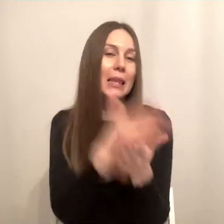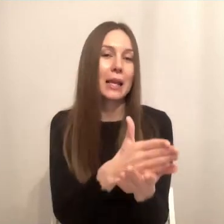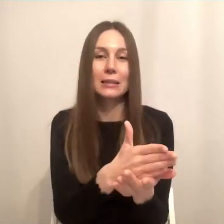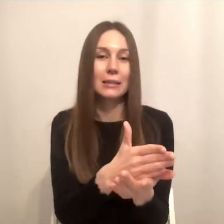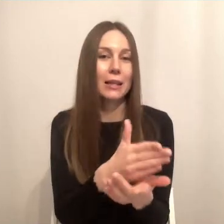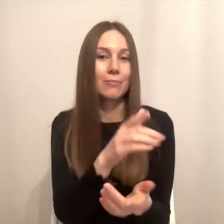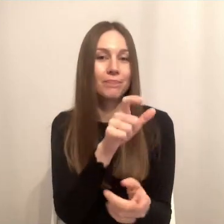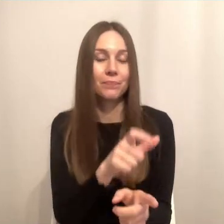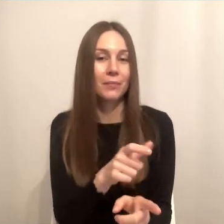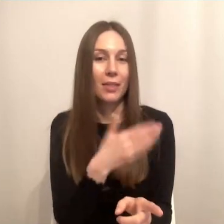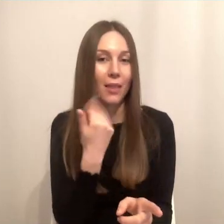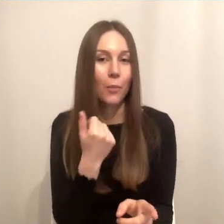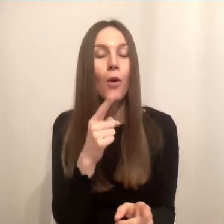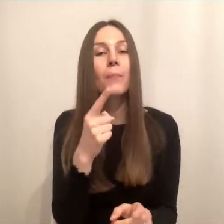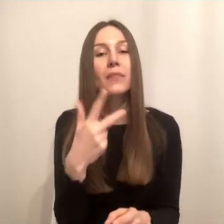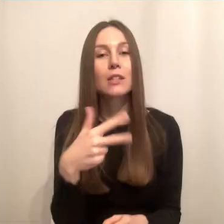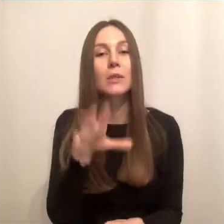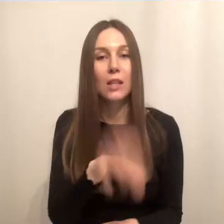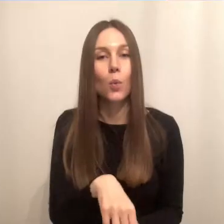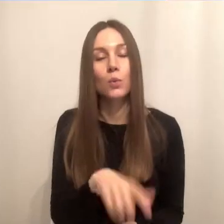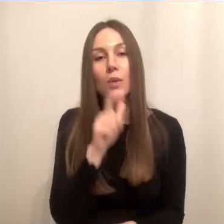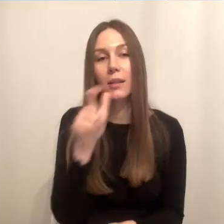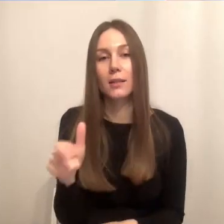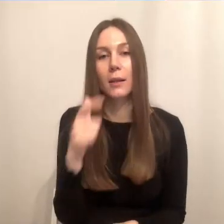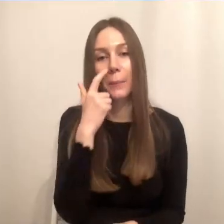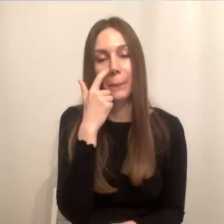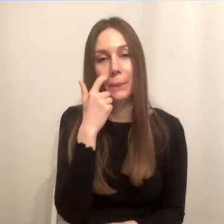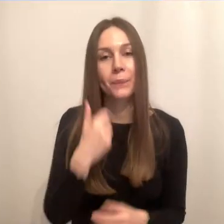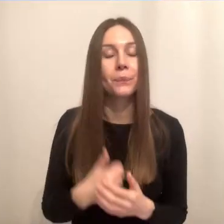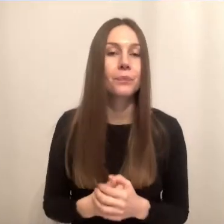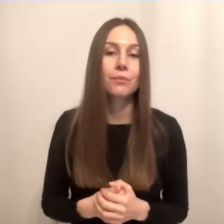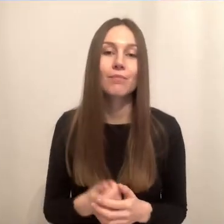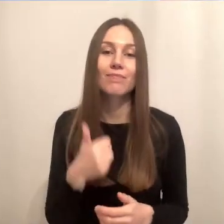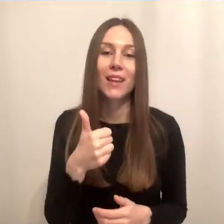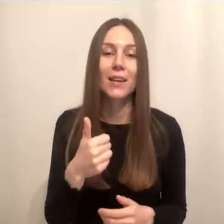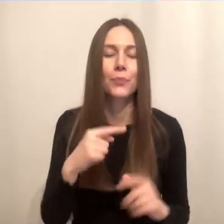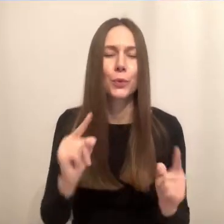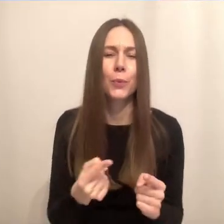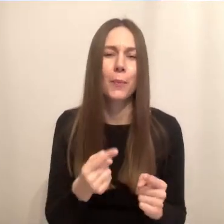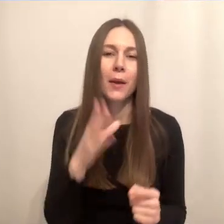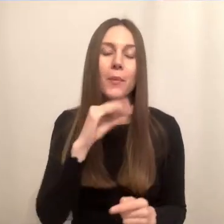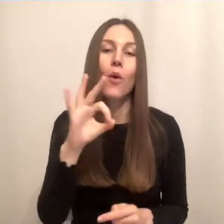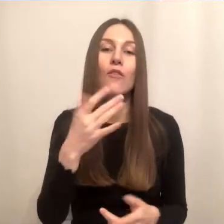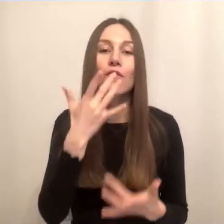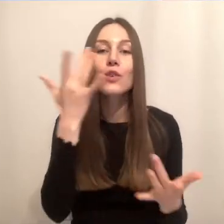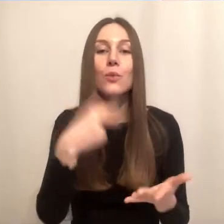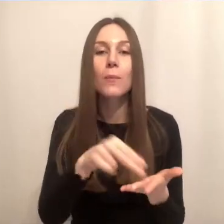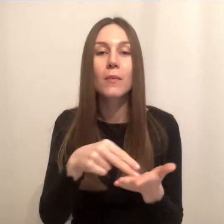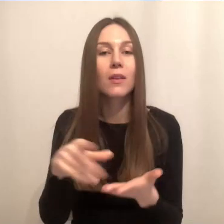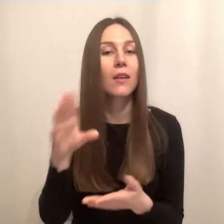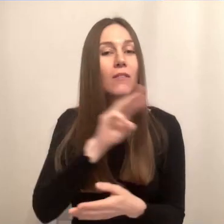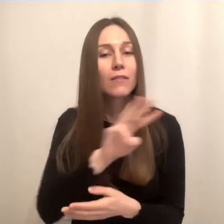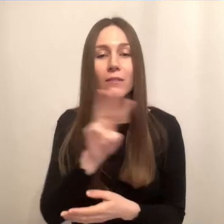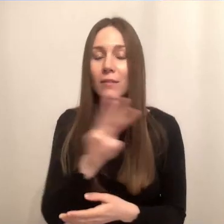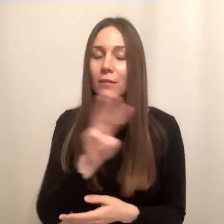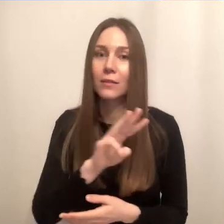dabartinius, taip. Pusę minutės, sureaguokit. Gerai, dar ir greičiau. Dėl viešųjų pirkimų, tai visi skelbiam internetinėje